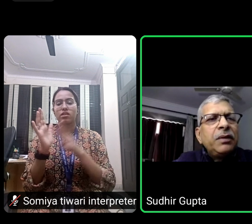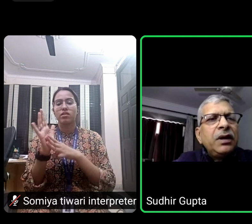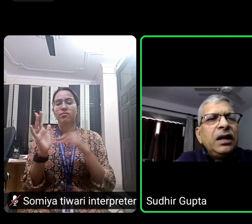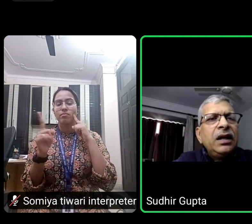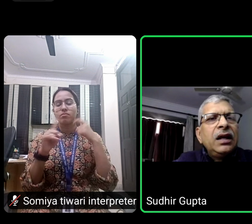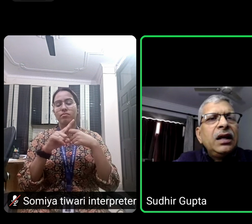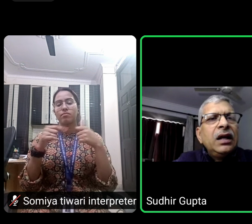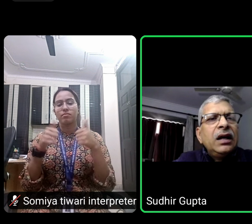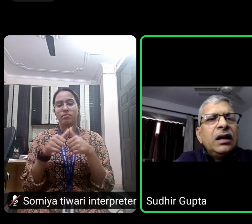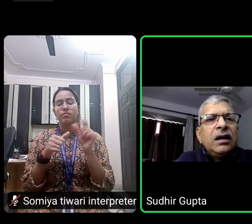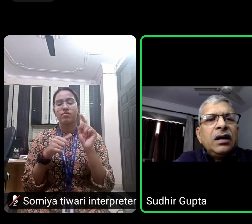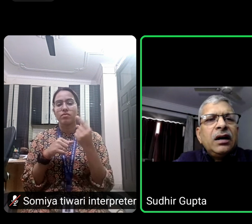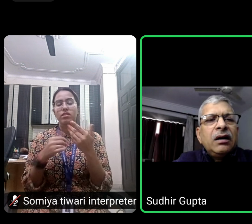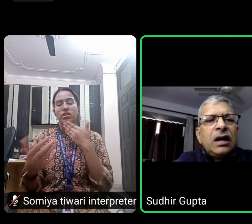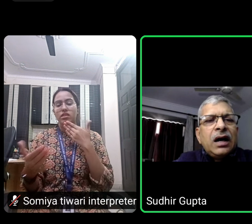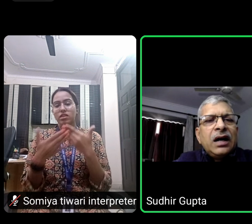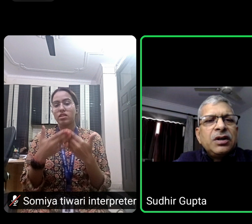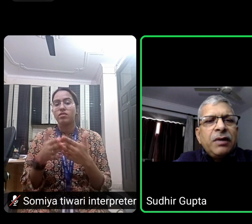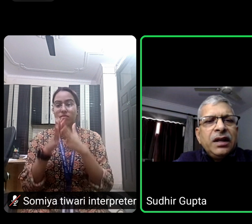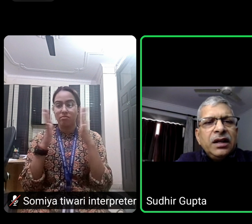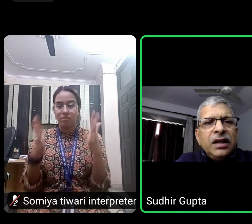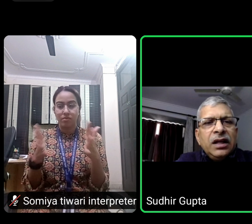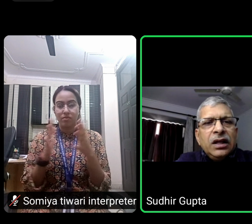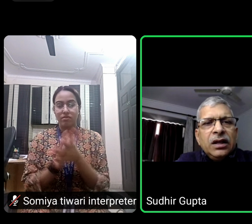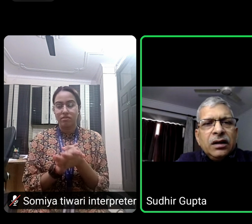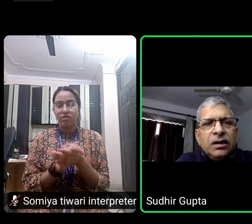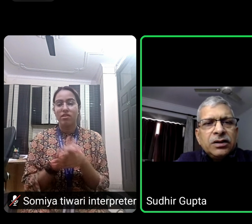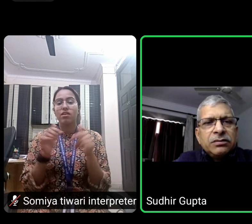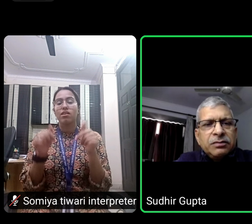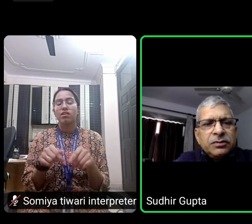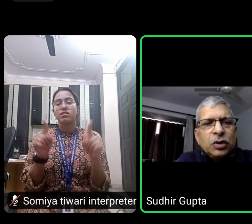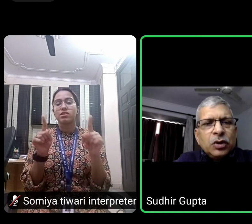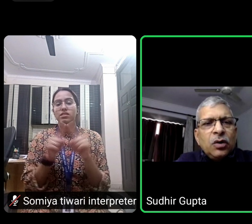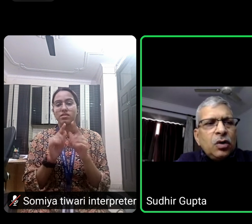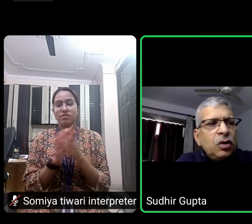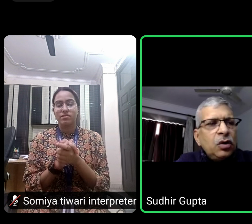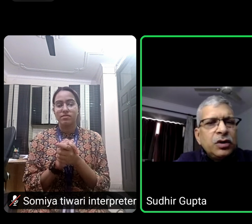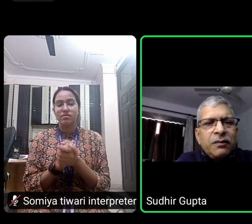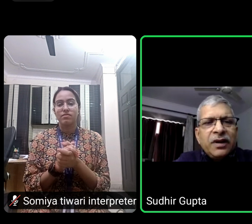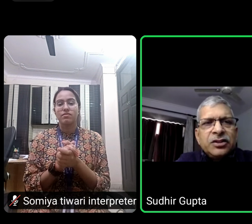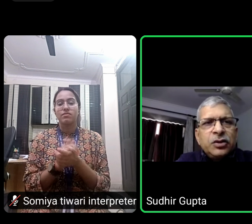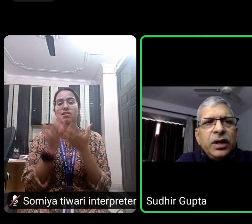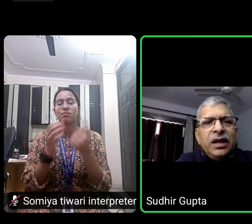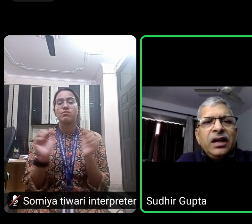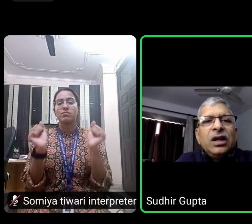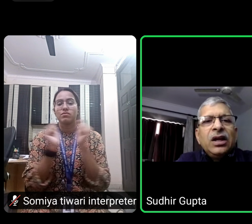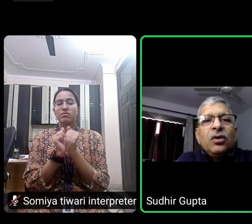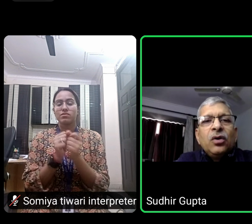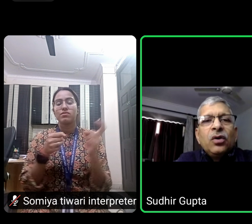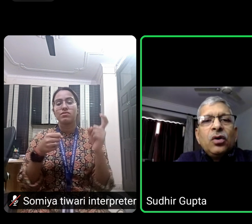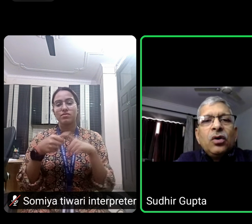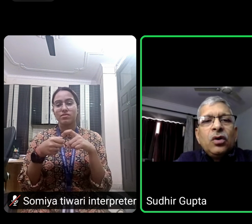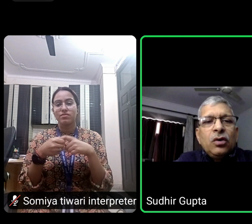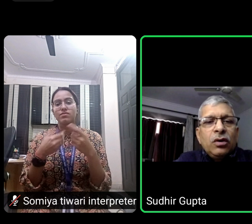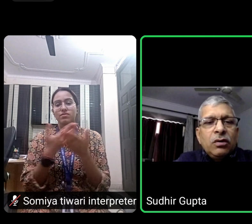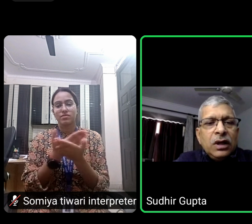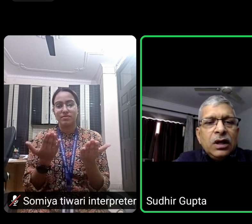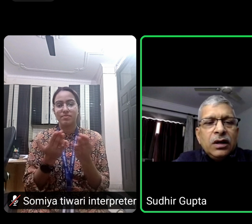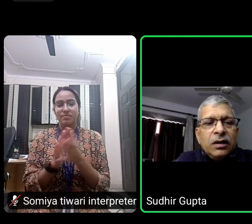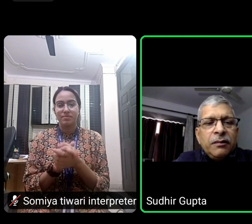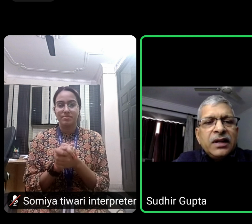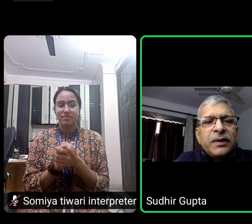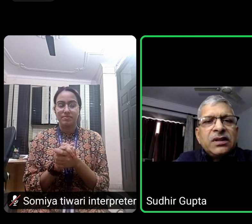थैंक यू कि सर। आपने आज हमारे श्रोताओं को जो हमारे साथ जुड़े हैं